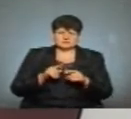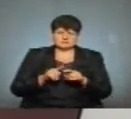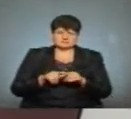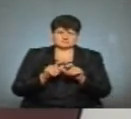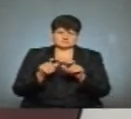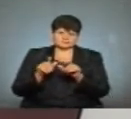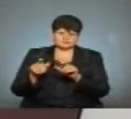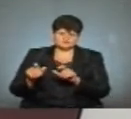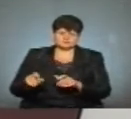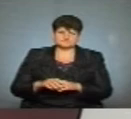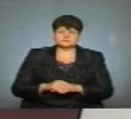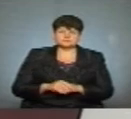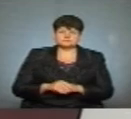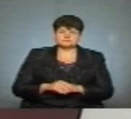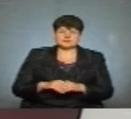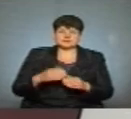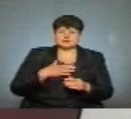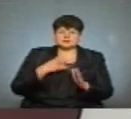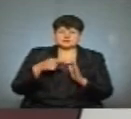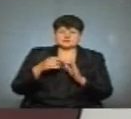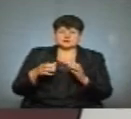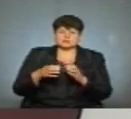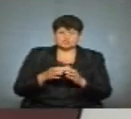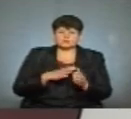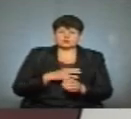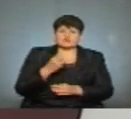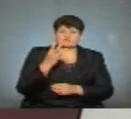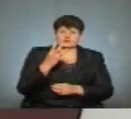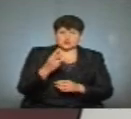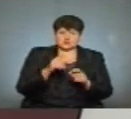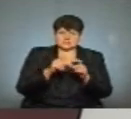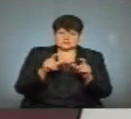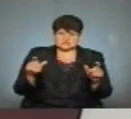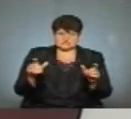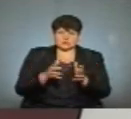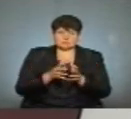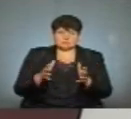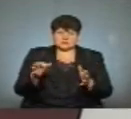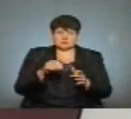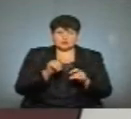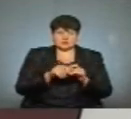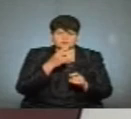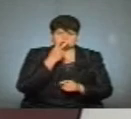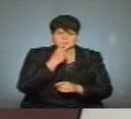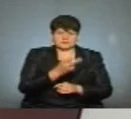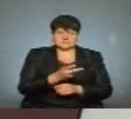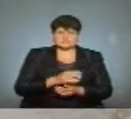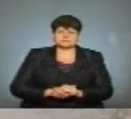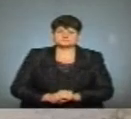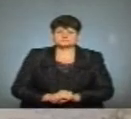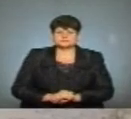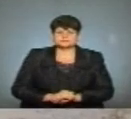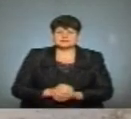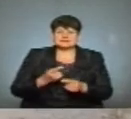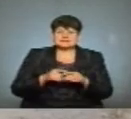профспілок та облдержадміністрації. Наша знімальна група була в трьох закладах, тож більше про перевірку в них дивіться.